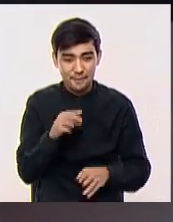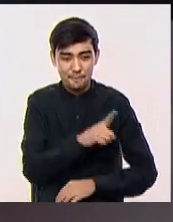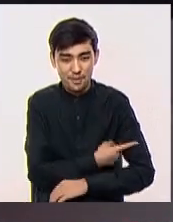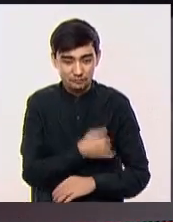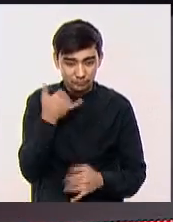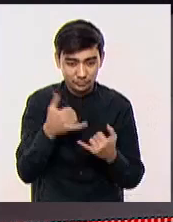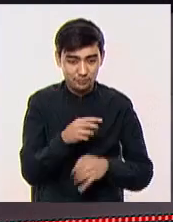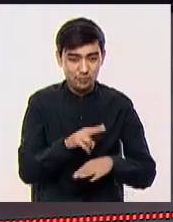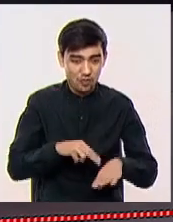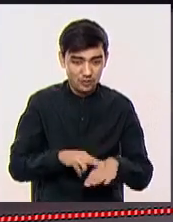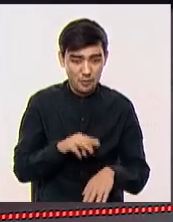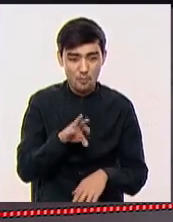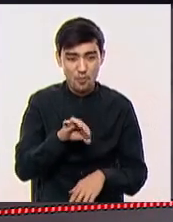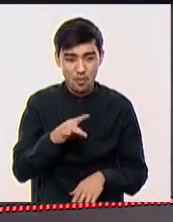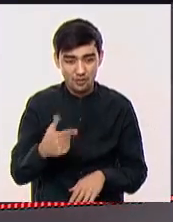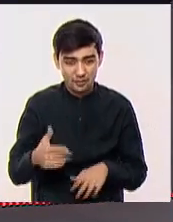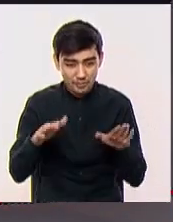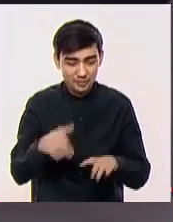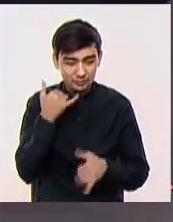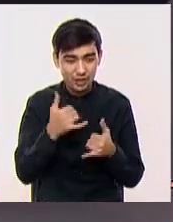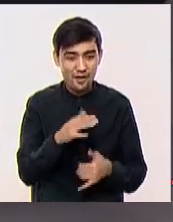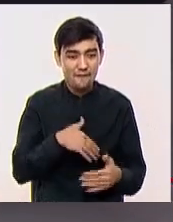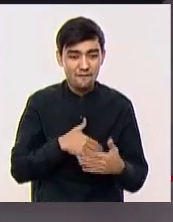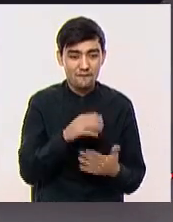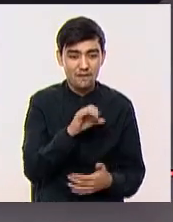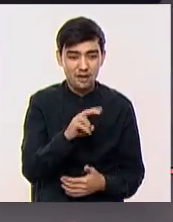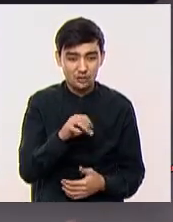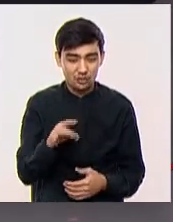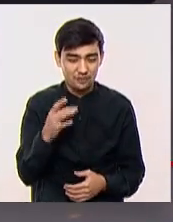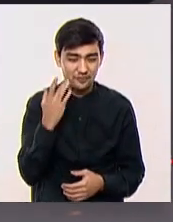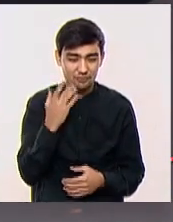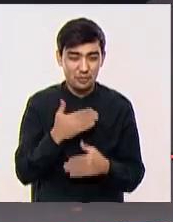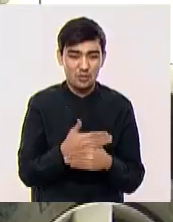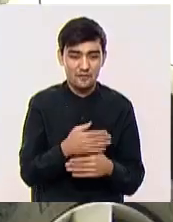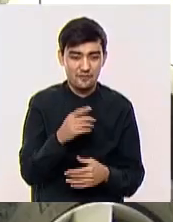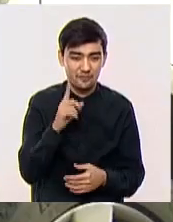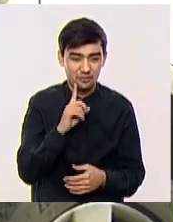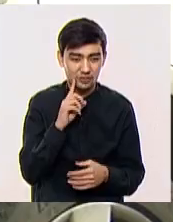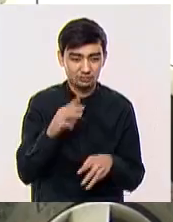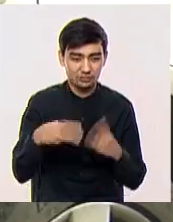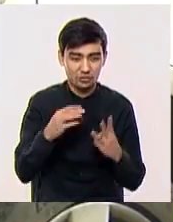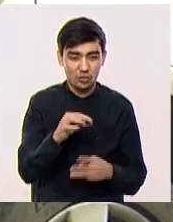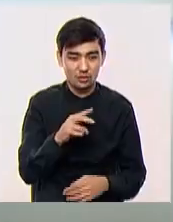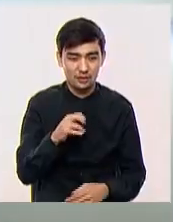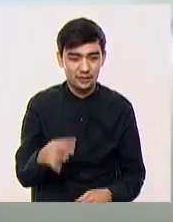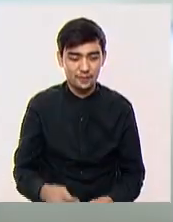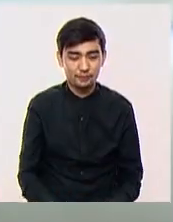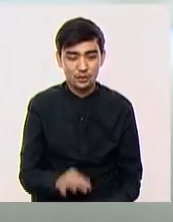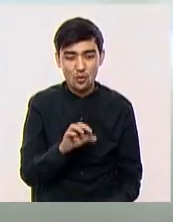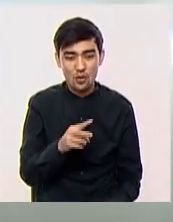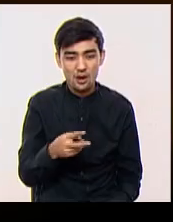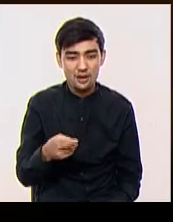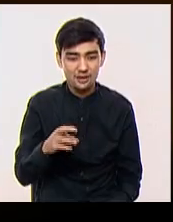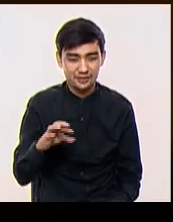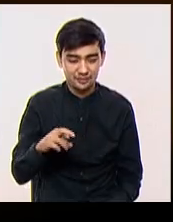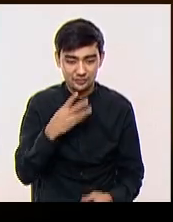в полицию, даже в морге. Волонтеры пока помогают в режиме онлайн. Олеся Букарева пятые сутки ищет без